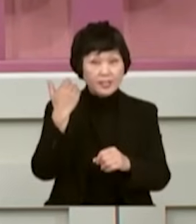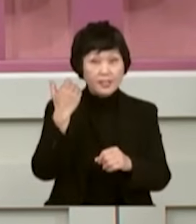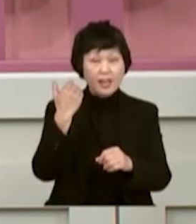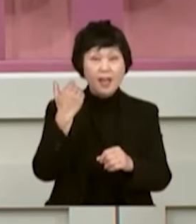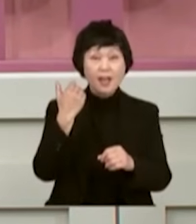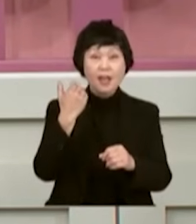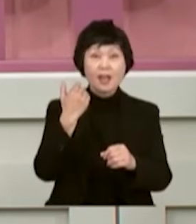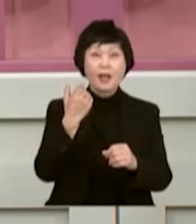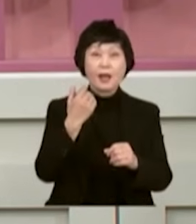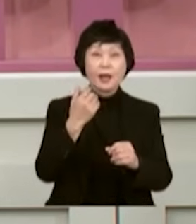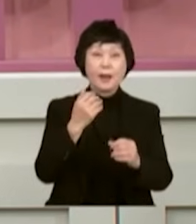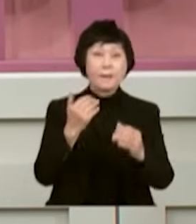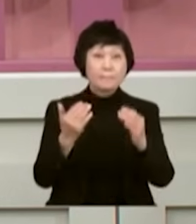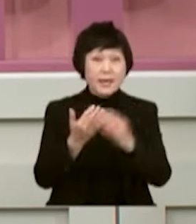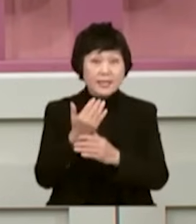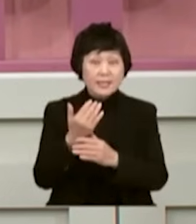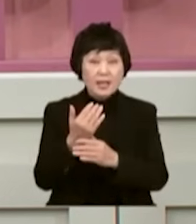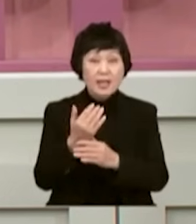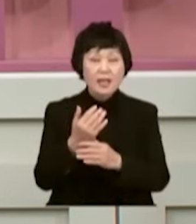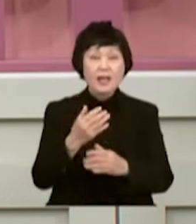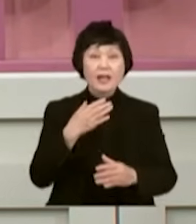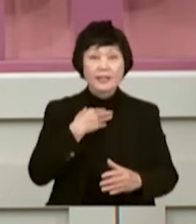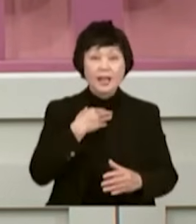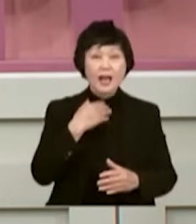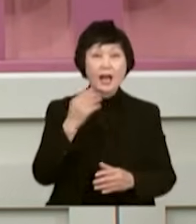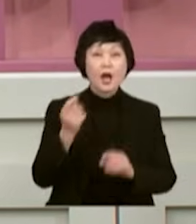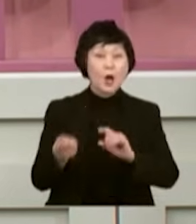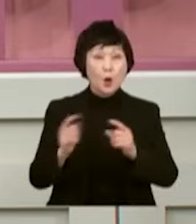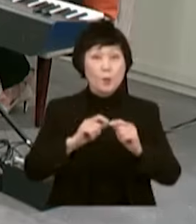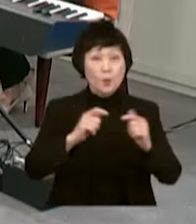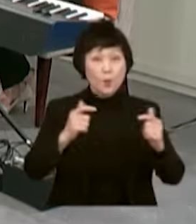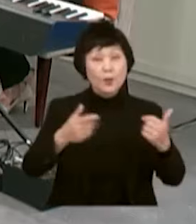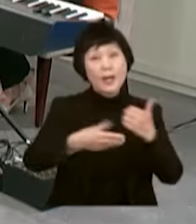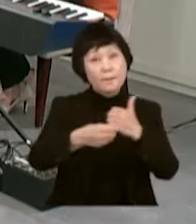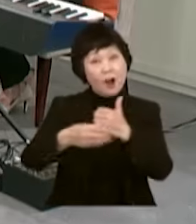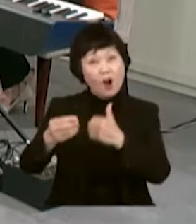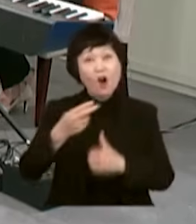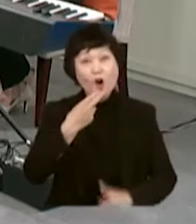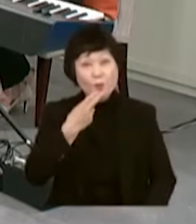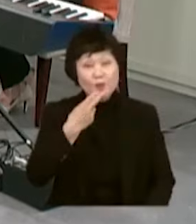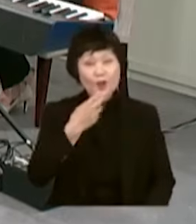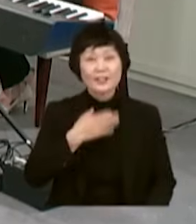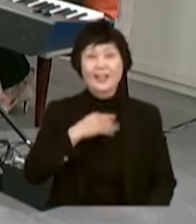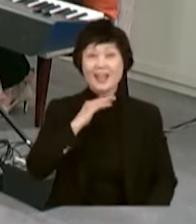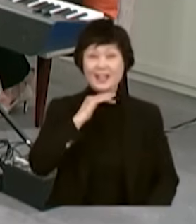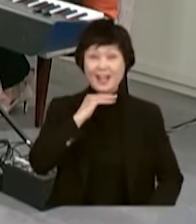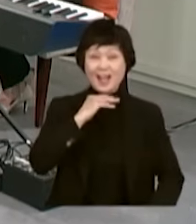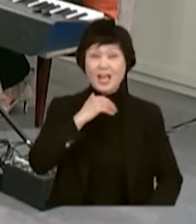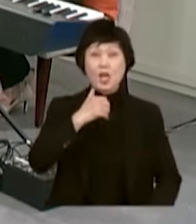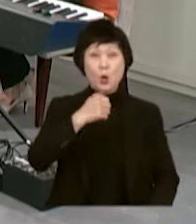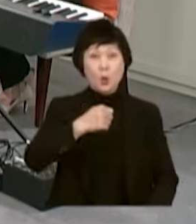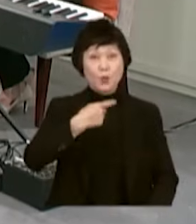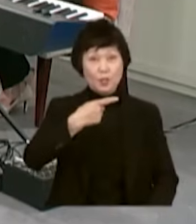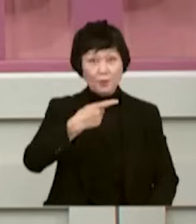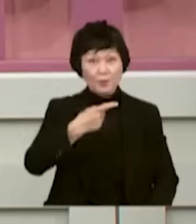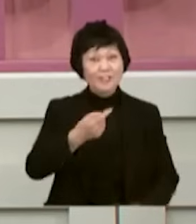붕괴가 안 나가잖아요. 그런데 또 나이가 이제 만으로 51세가 넘었어요. 네. 그래서 이제